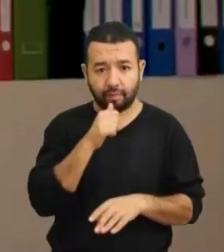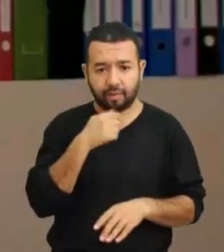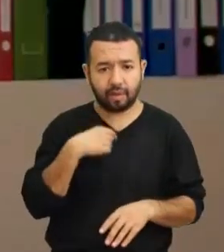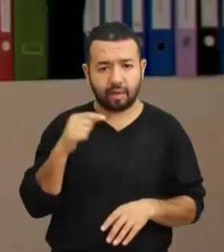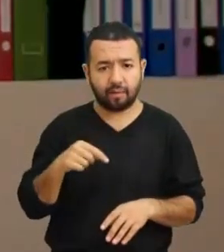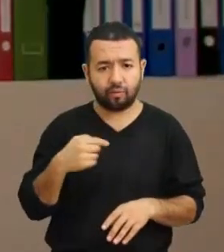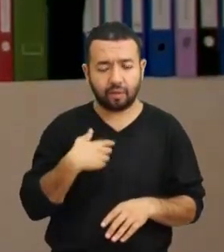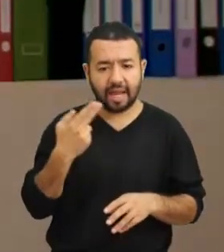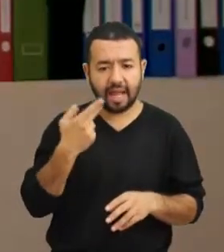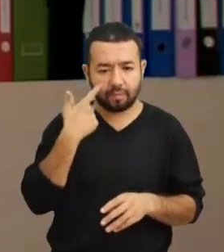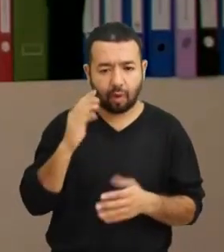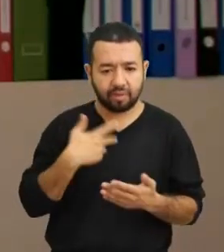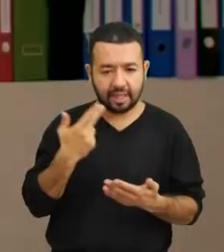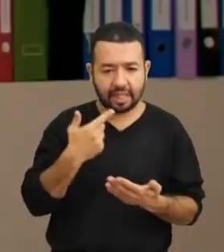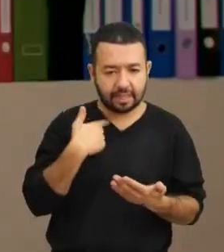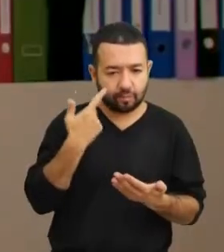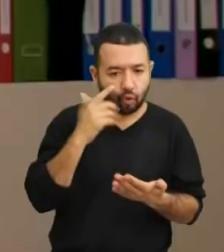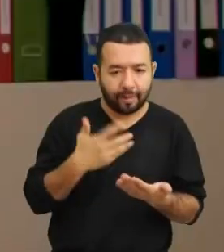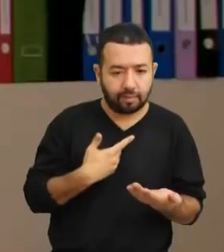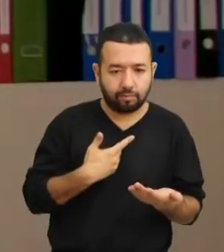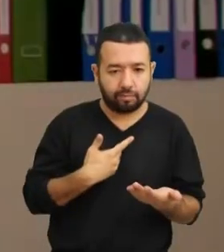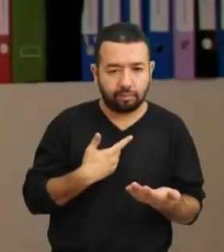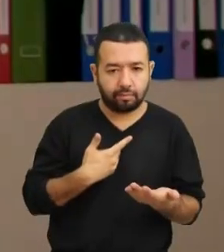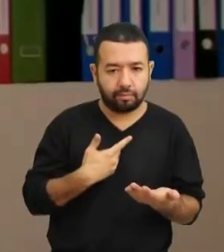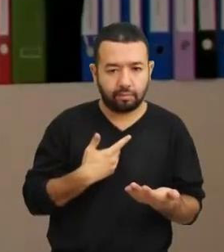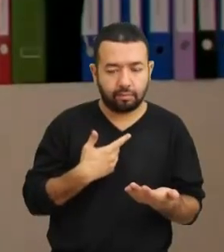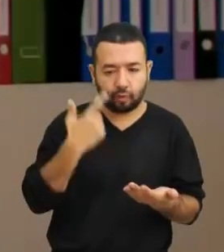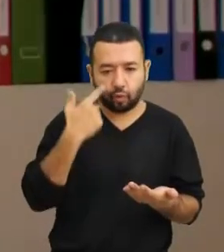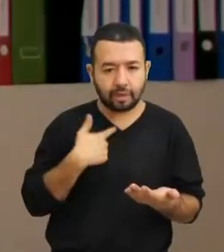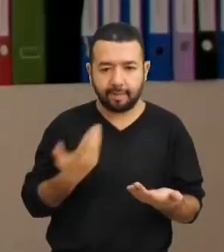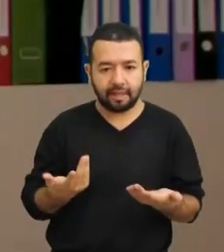buradan nasıl bilebilirim resimdeki oyuncuyu? Göstermediniz. Hayır,